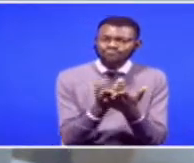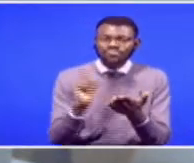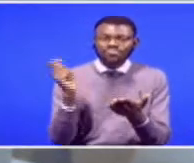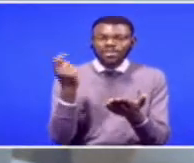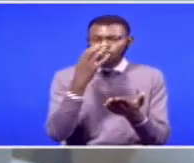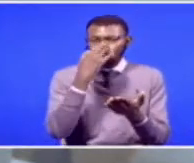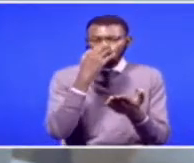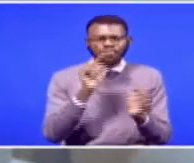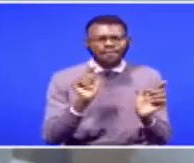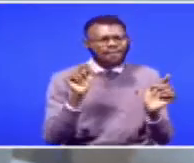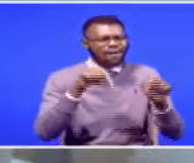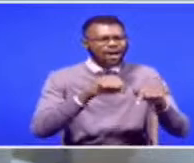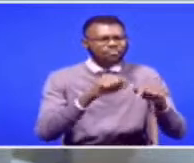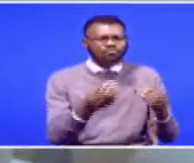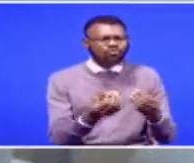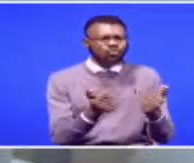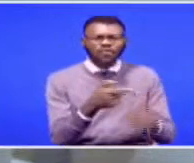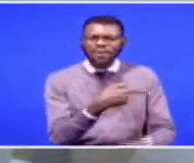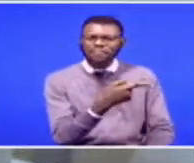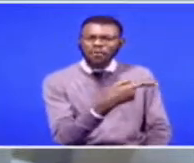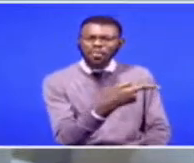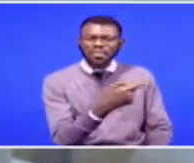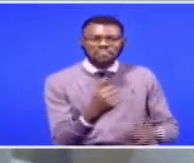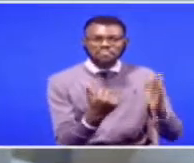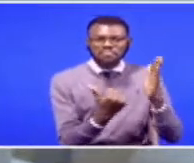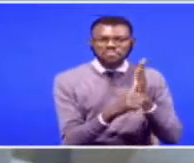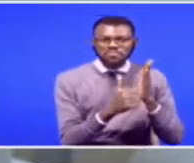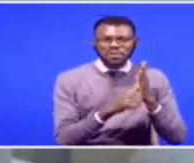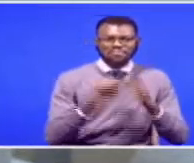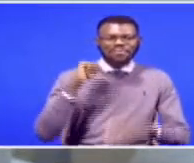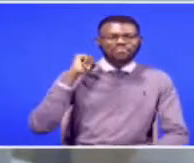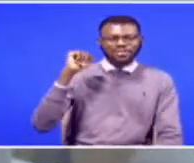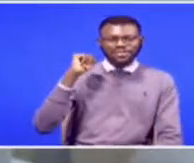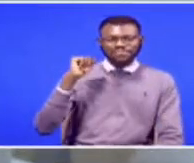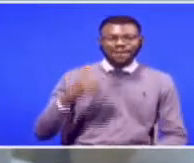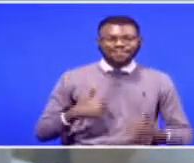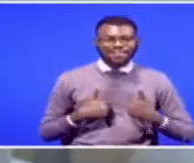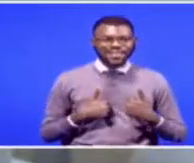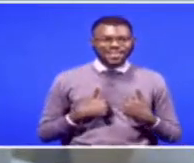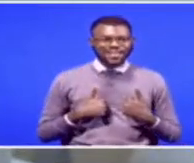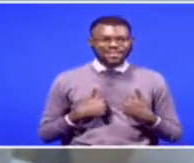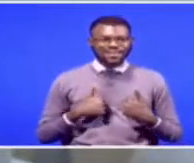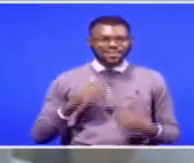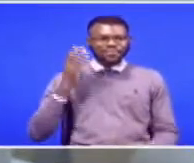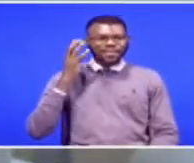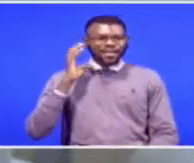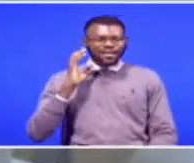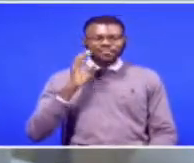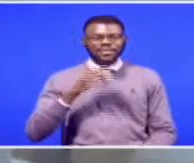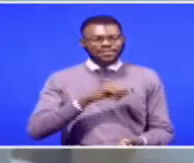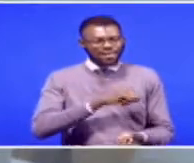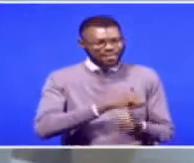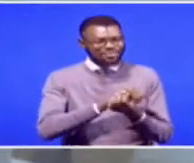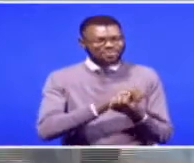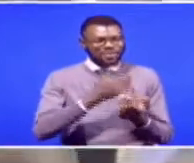kati ili kukomesha mizozo ya kisiasa inayoshuhudiwa kaunti hiyo. Clement Masombo anaarifu